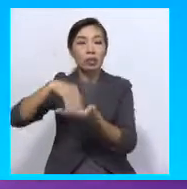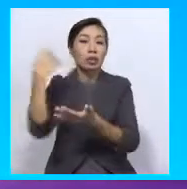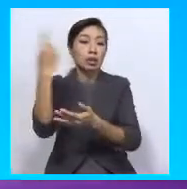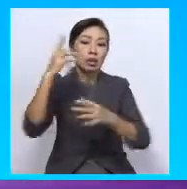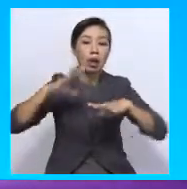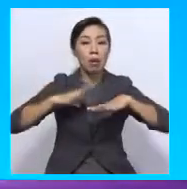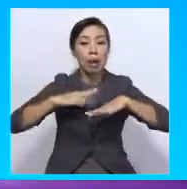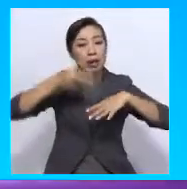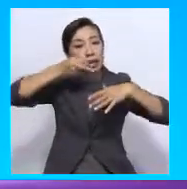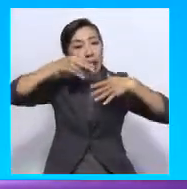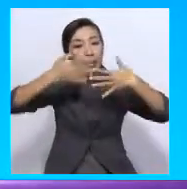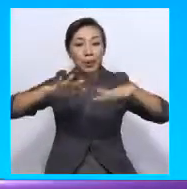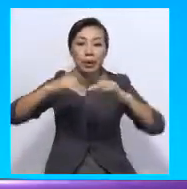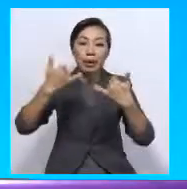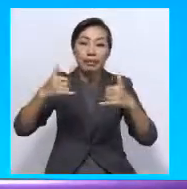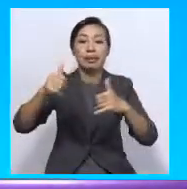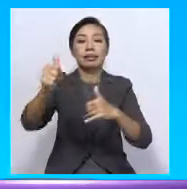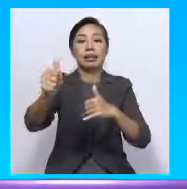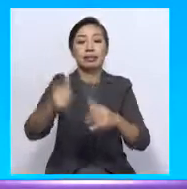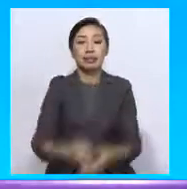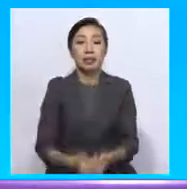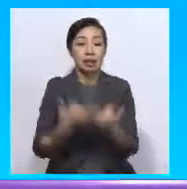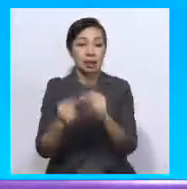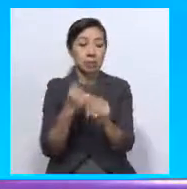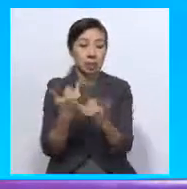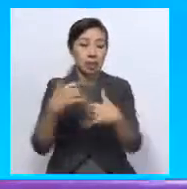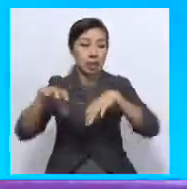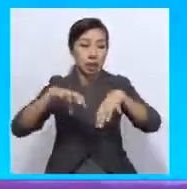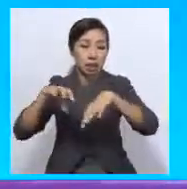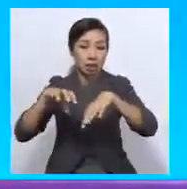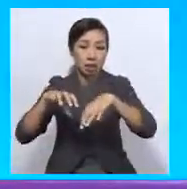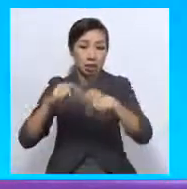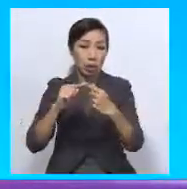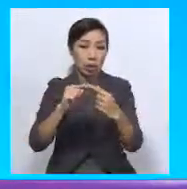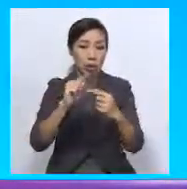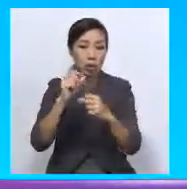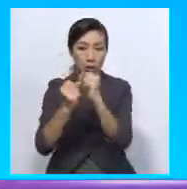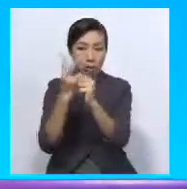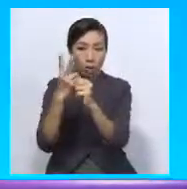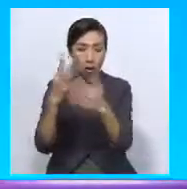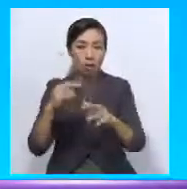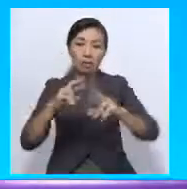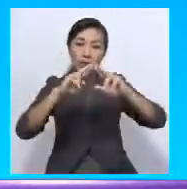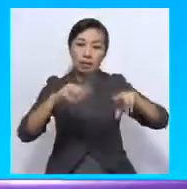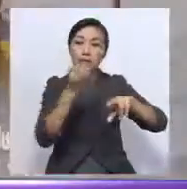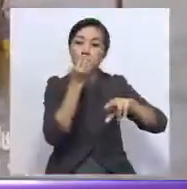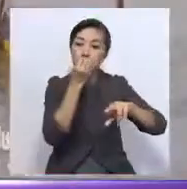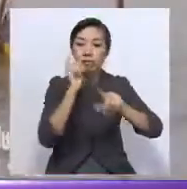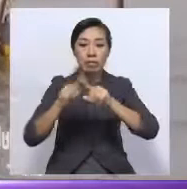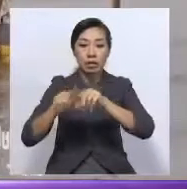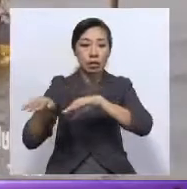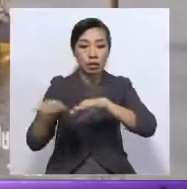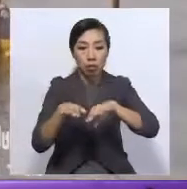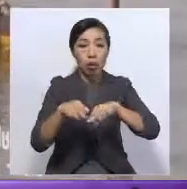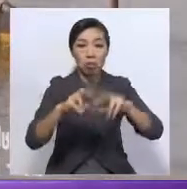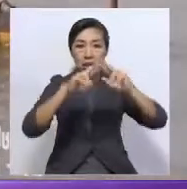ที่ยวพักผ่อนและเล่นน้ำคลายร้อนกันค่ะซึ่งปีนี้จัดกันเป็นปีที่2แล้วนะคะมีซุ้มร้านอาหารออกมารองรับนักท่อง